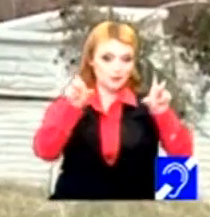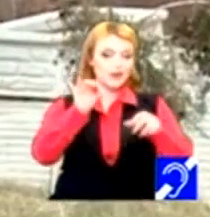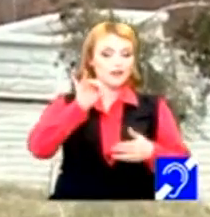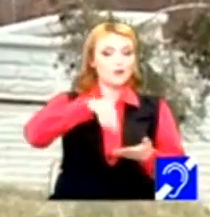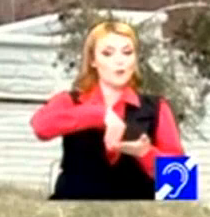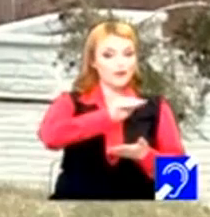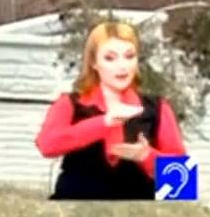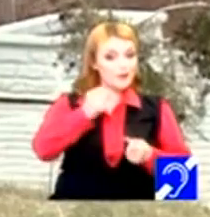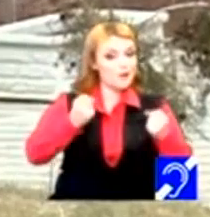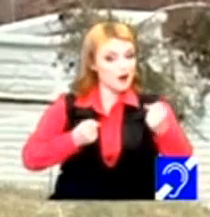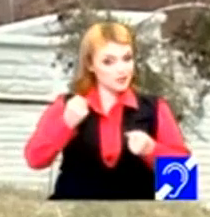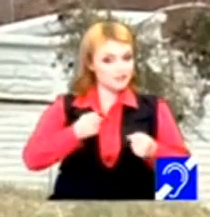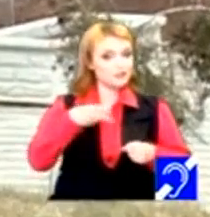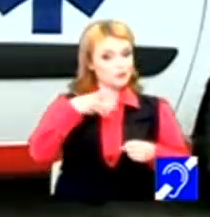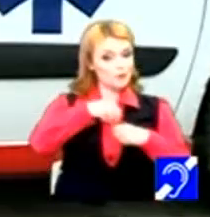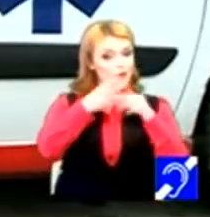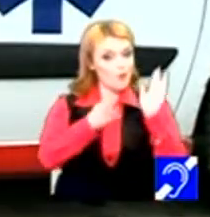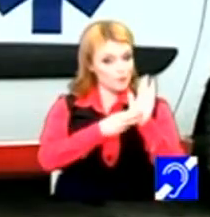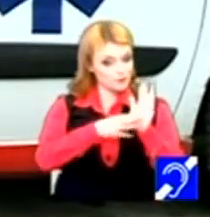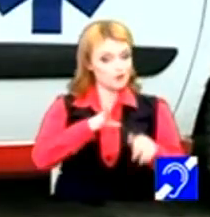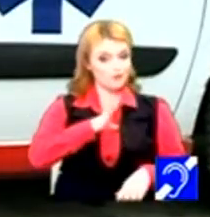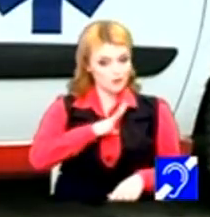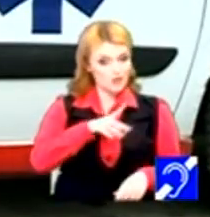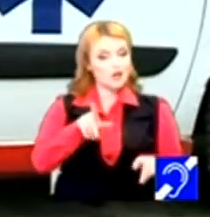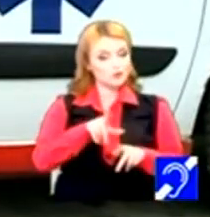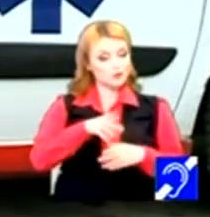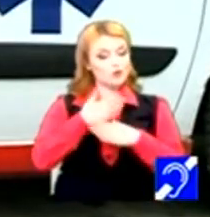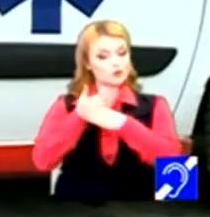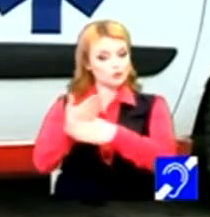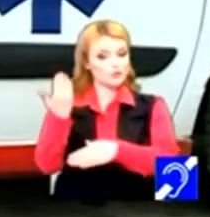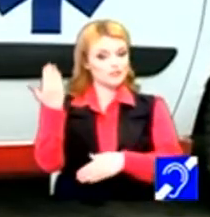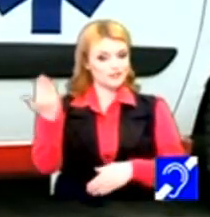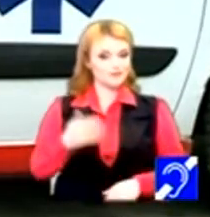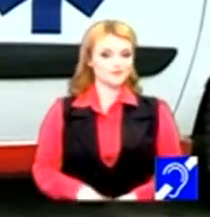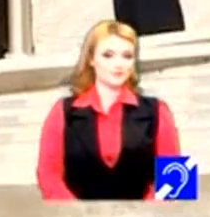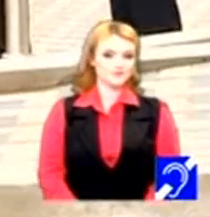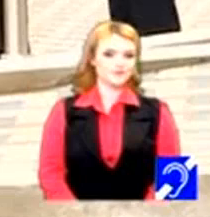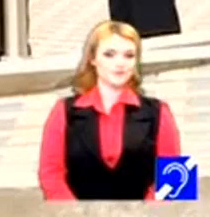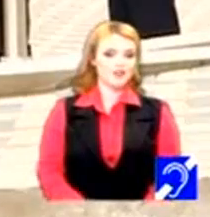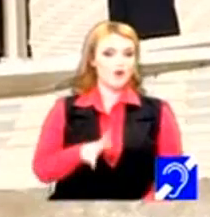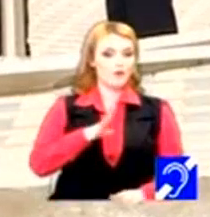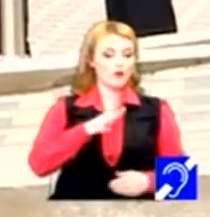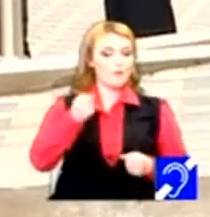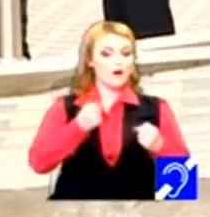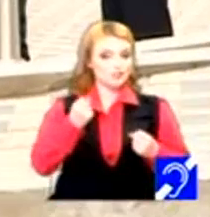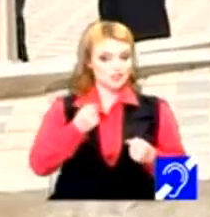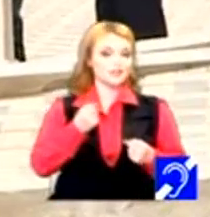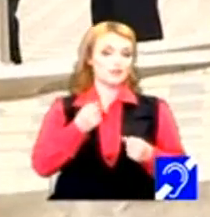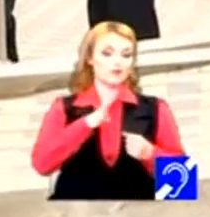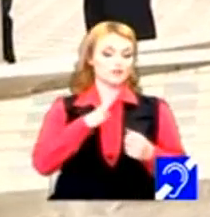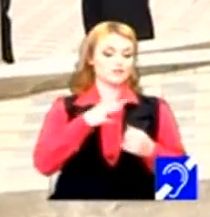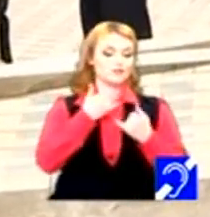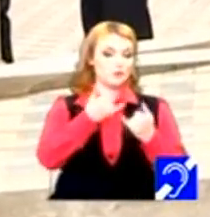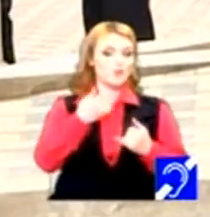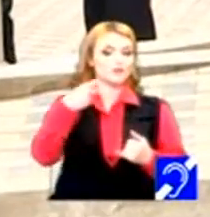ambulanțe în 2018 au fost posibile, tot cu un ajutor nerambursabil de 20.000 de euro, oferit de Consiliul Județean